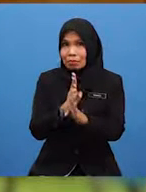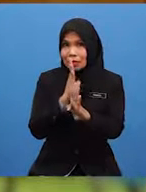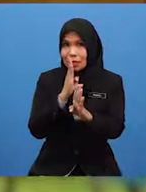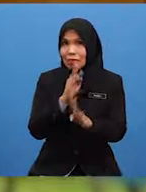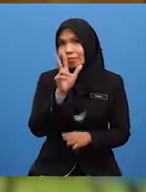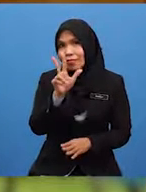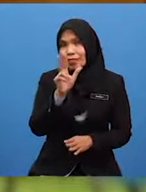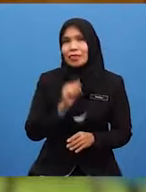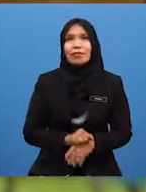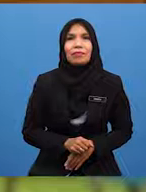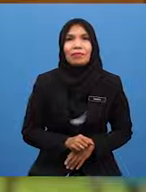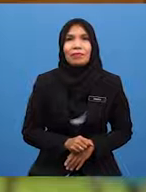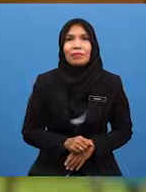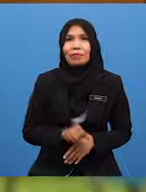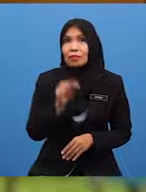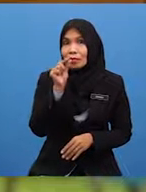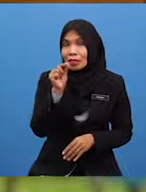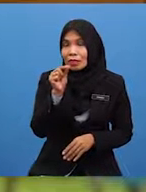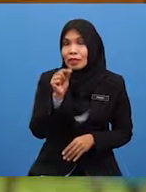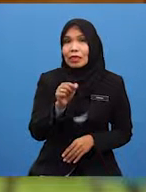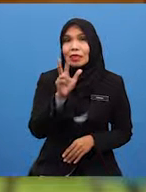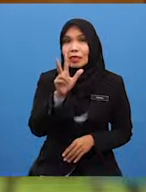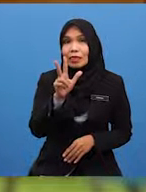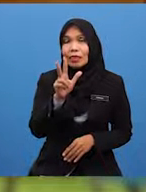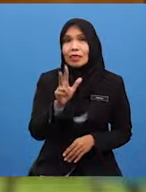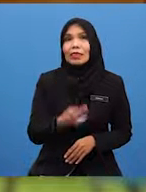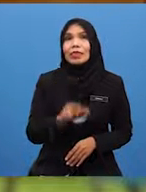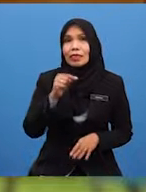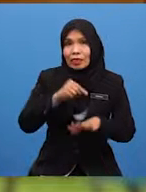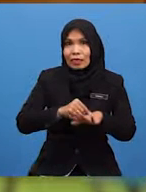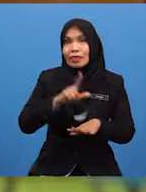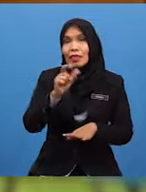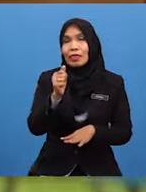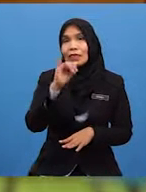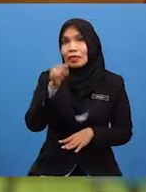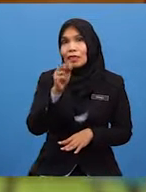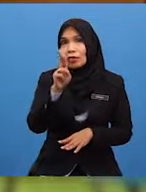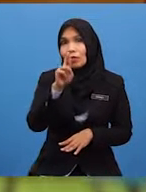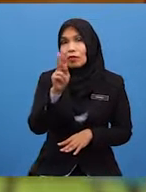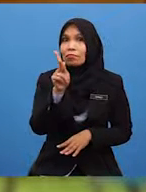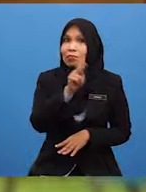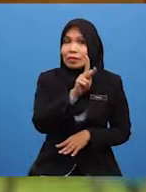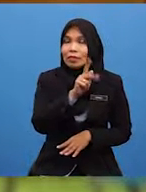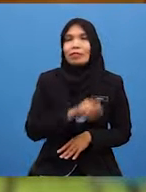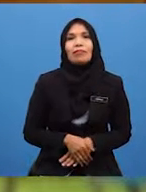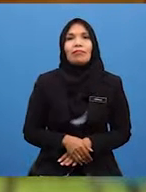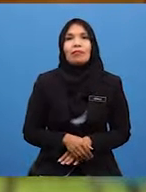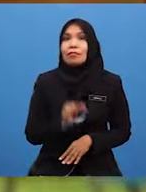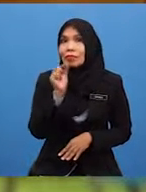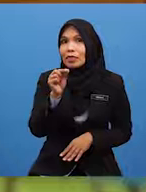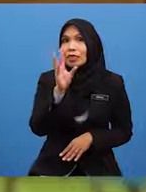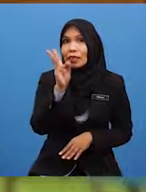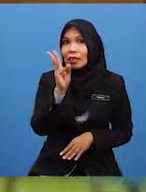ketiga. Titik 3 berada pada lajur kiri, manakala titik 6